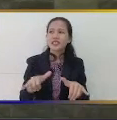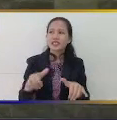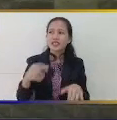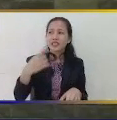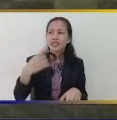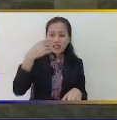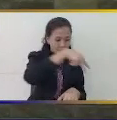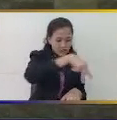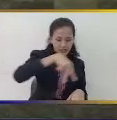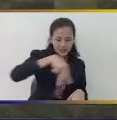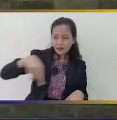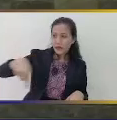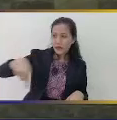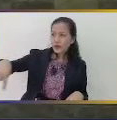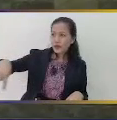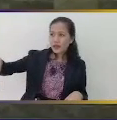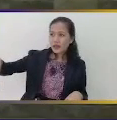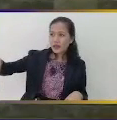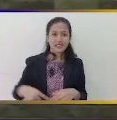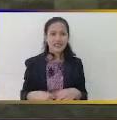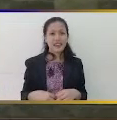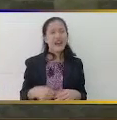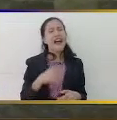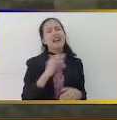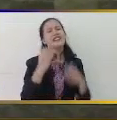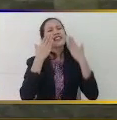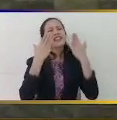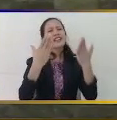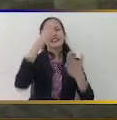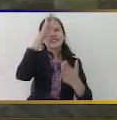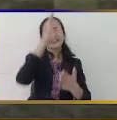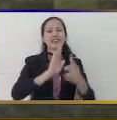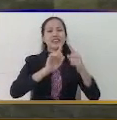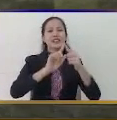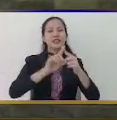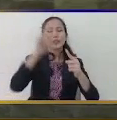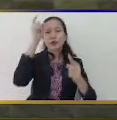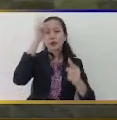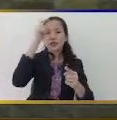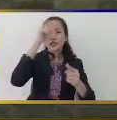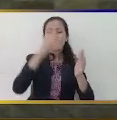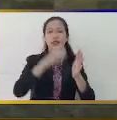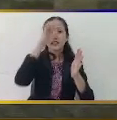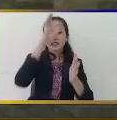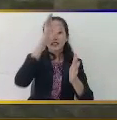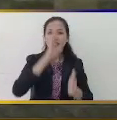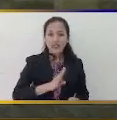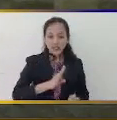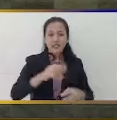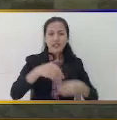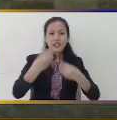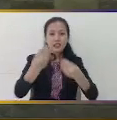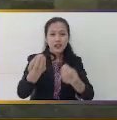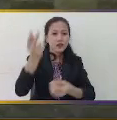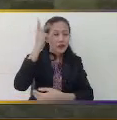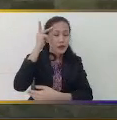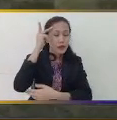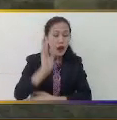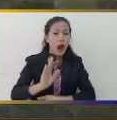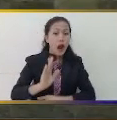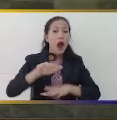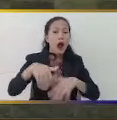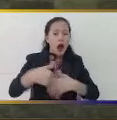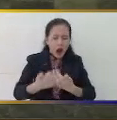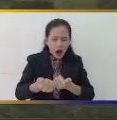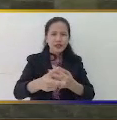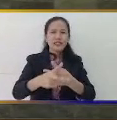sa Panginoon sa wisdom na binibigay po sa ating pumahal na pastor. How to keep the family growing